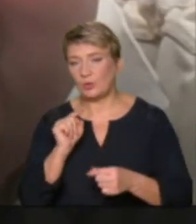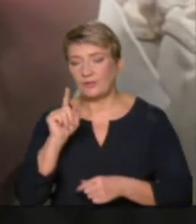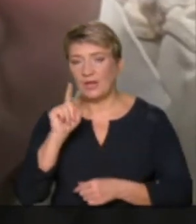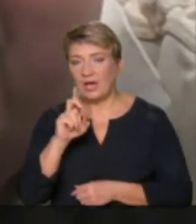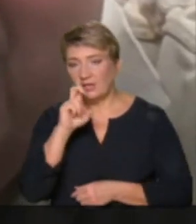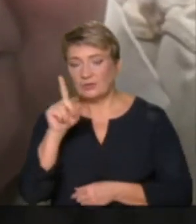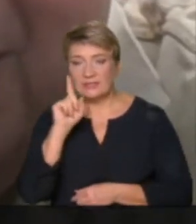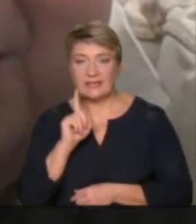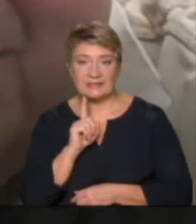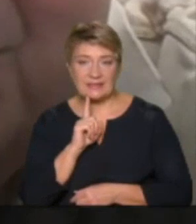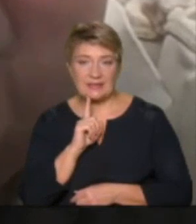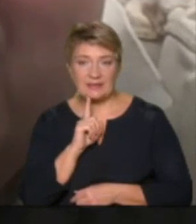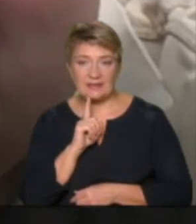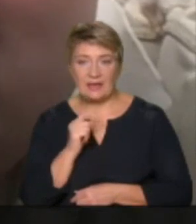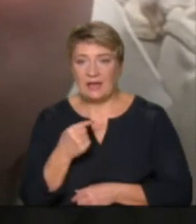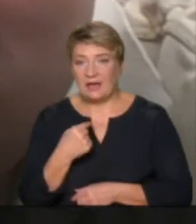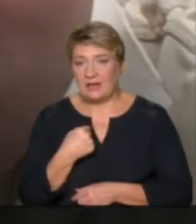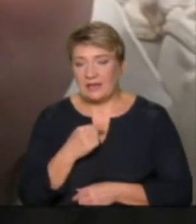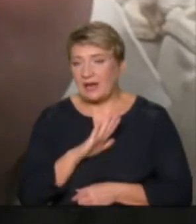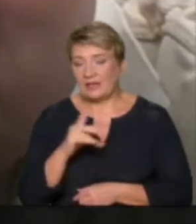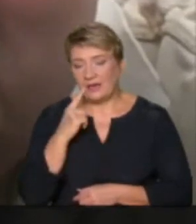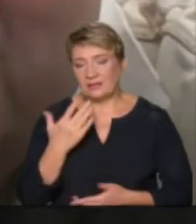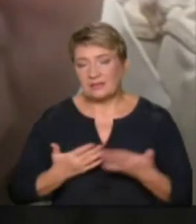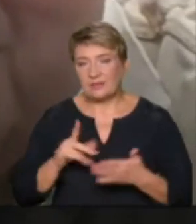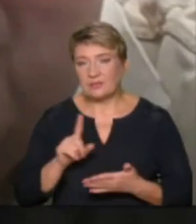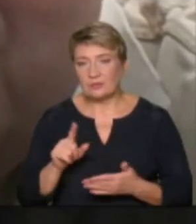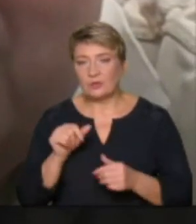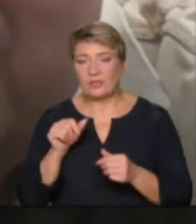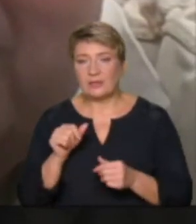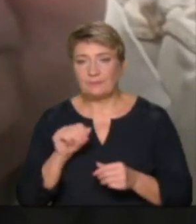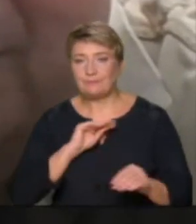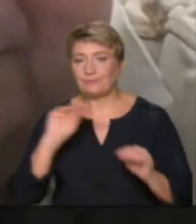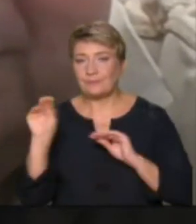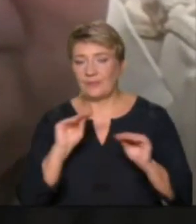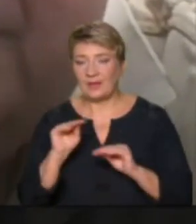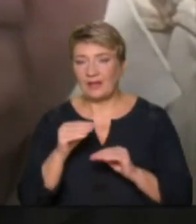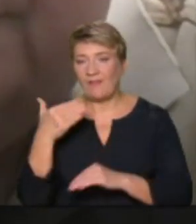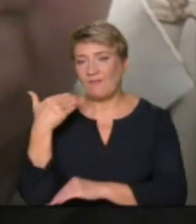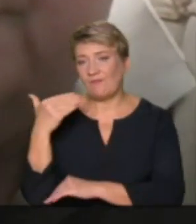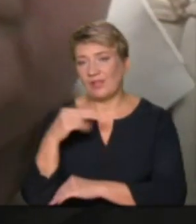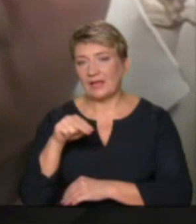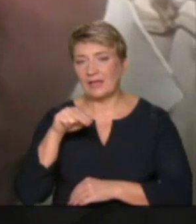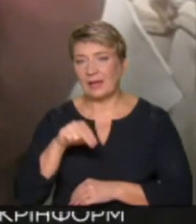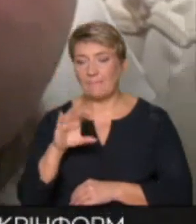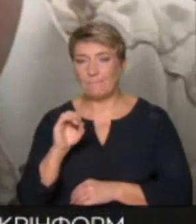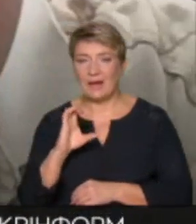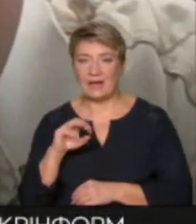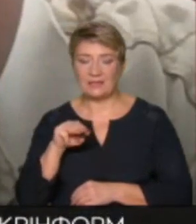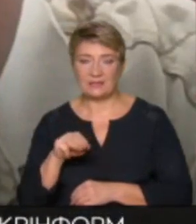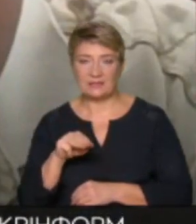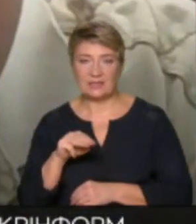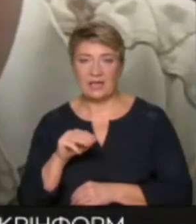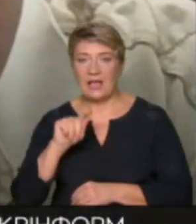И я не сомневаюсь даже, что они вывешивают палестинские флаги. Цві, війна в Ізраїлі